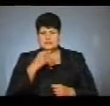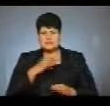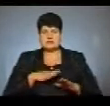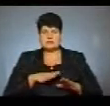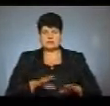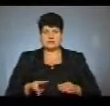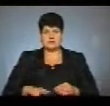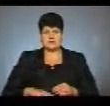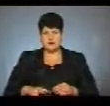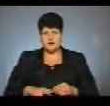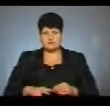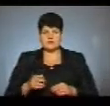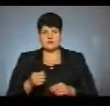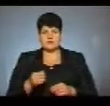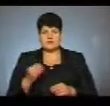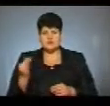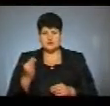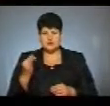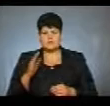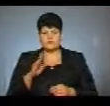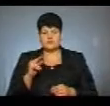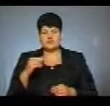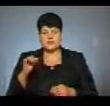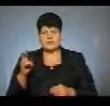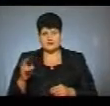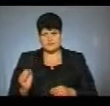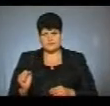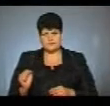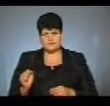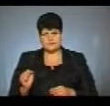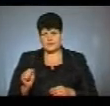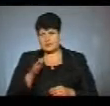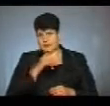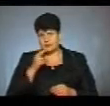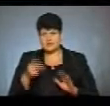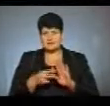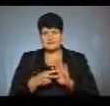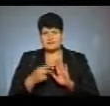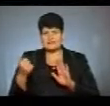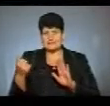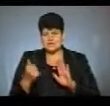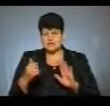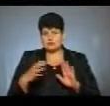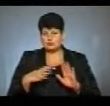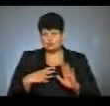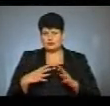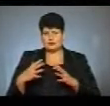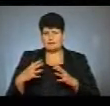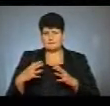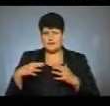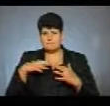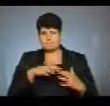національного заповідника замки Тернопілля історик Володимир Чайка. На протязі 7 тижнів відбувалася битва, відбувалася